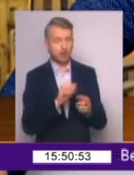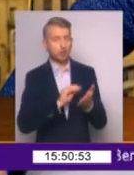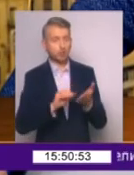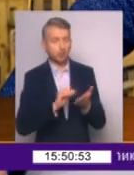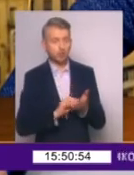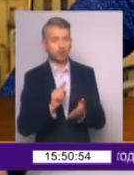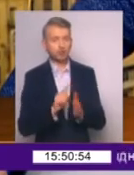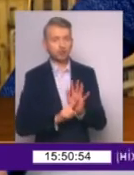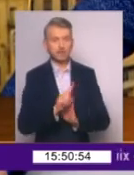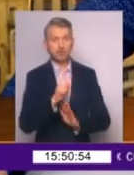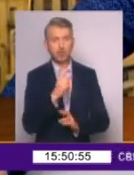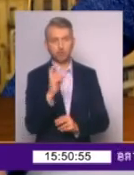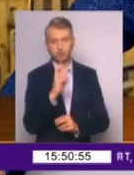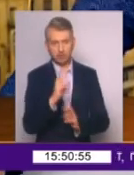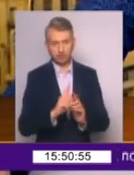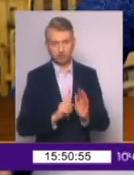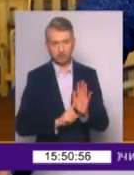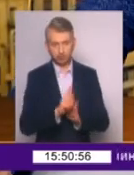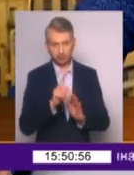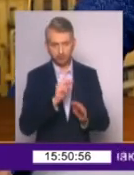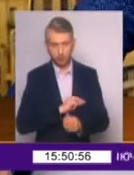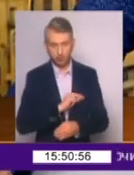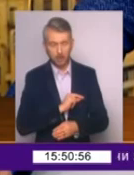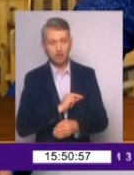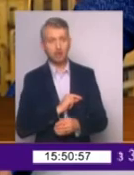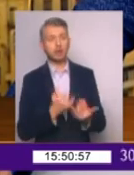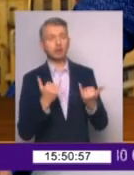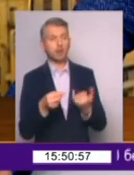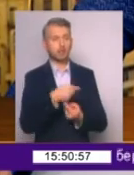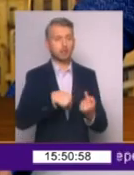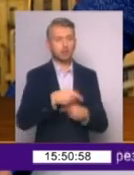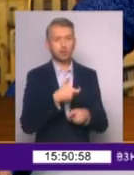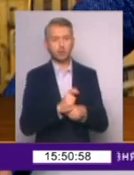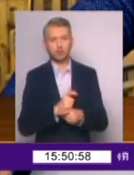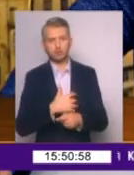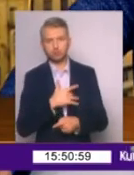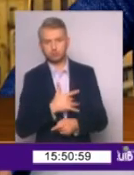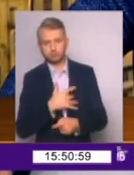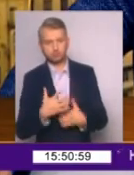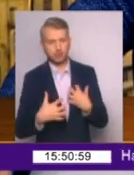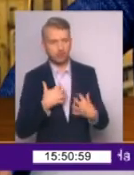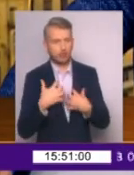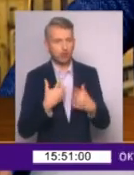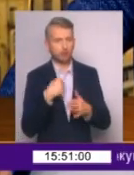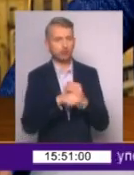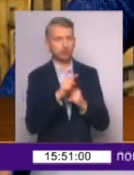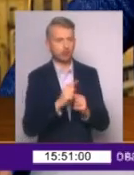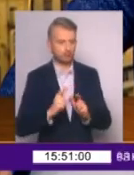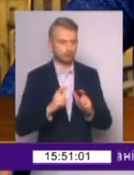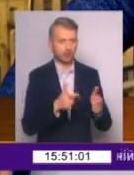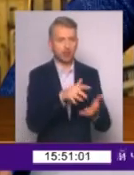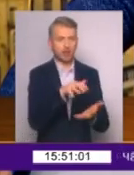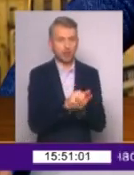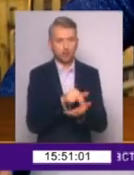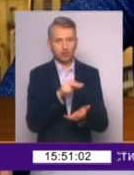що воно з 1 березня вступає в силу. Тому зараз підприємці дуже переживають, тому що балансоутримувачі виставляють їм зараз оренду по